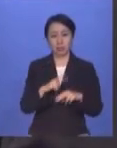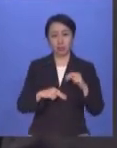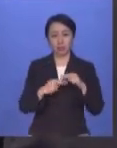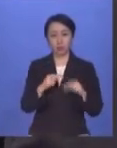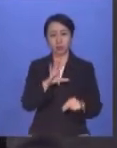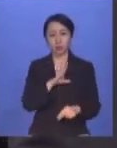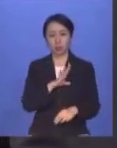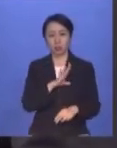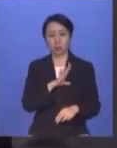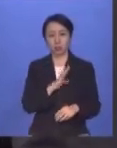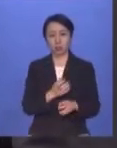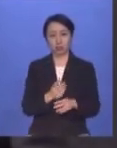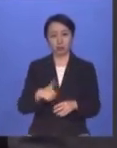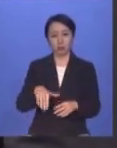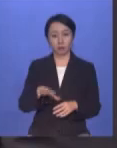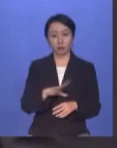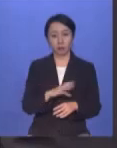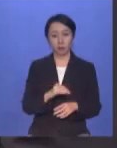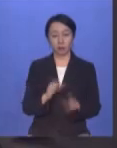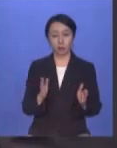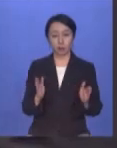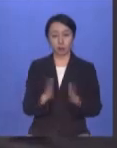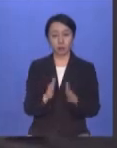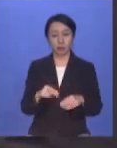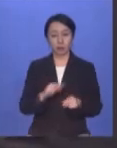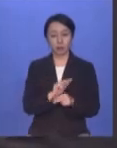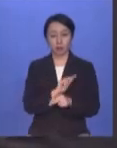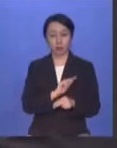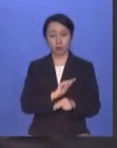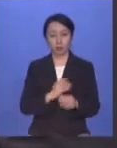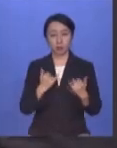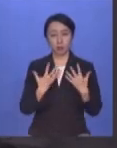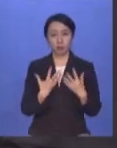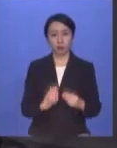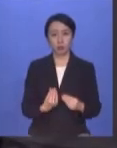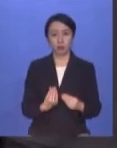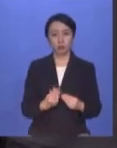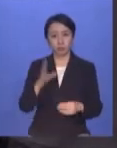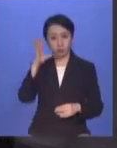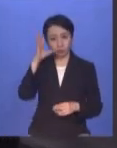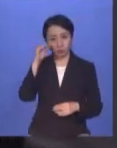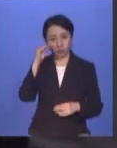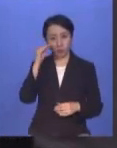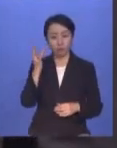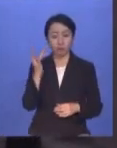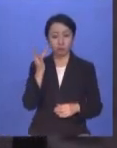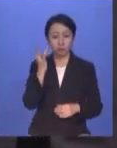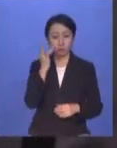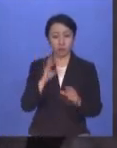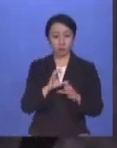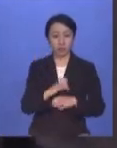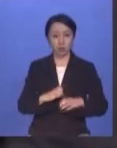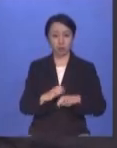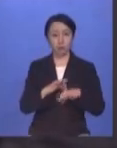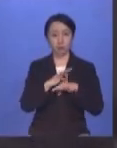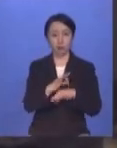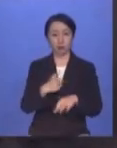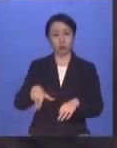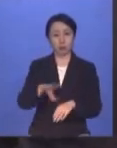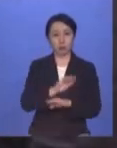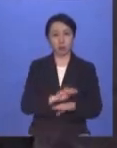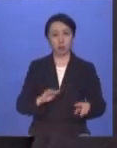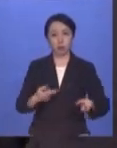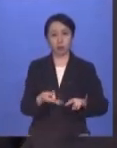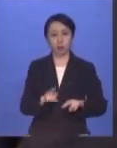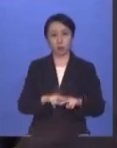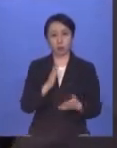то есть, в принципе, соизмеримую нагрузку дали. Значит, на сегодняшний день вечером каждый раз мы штаб проводим. Значит, все ребята, которые